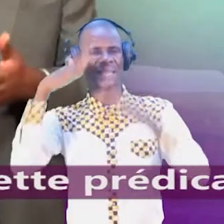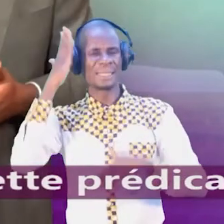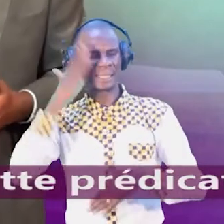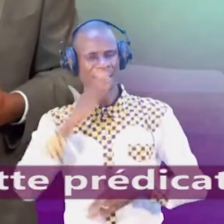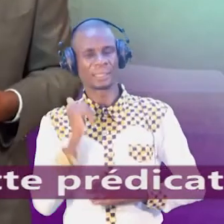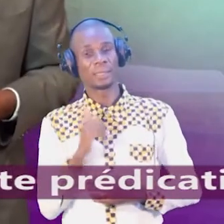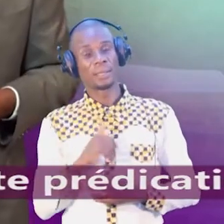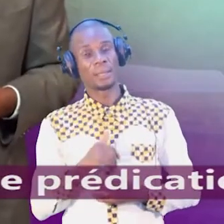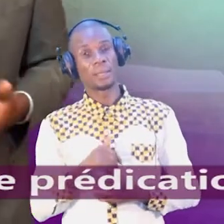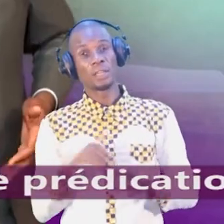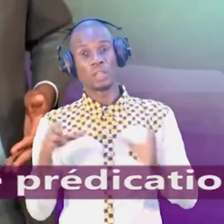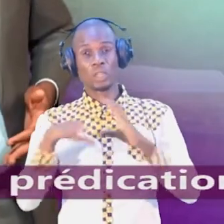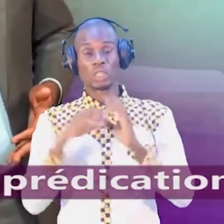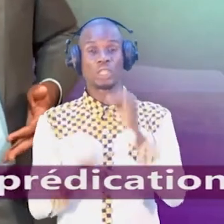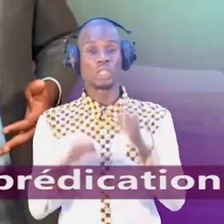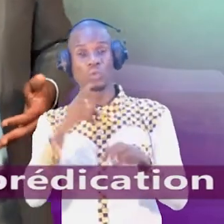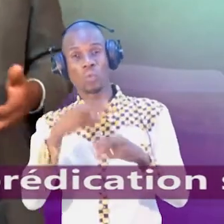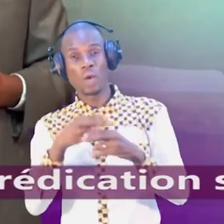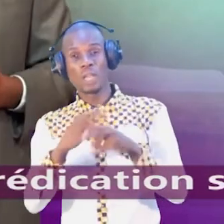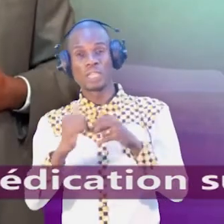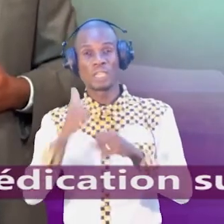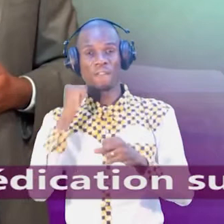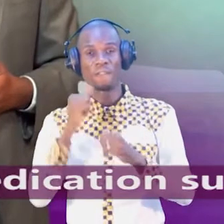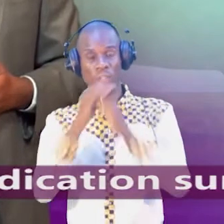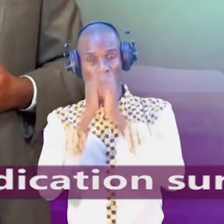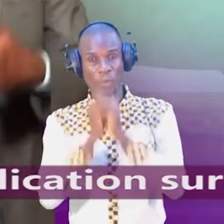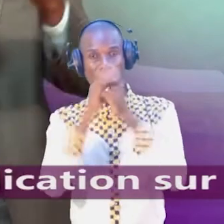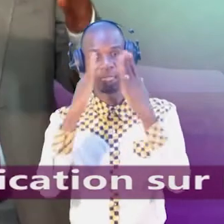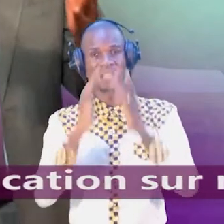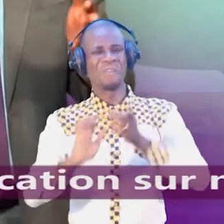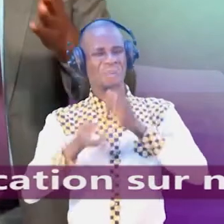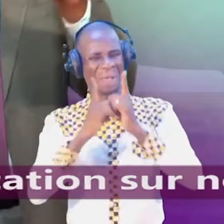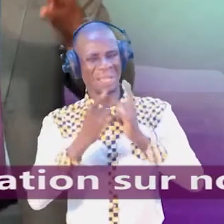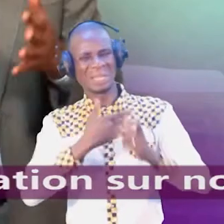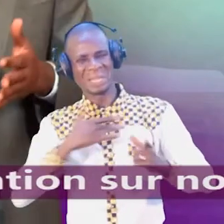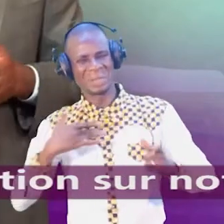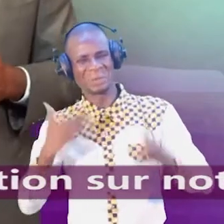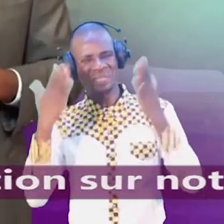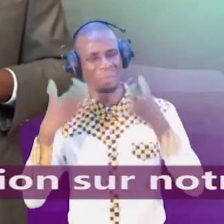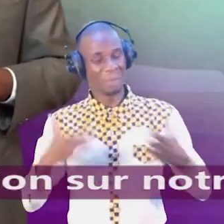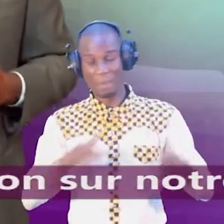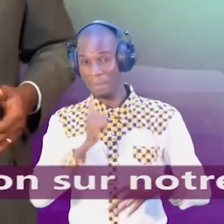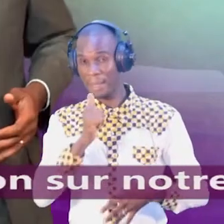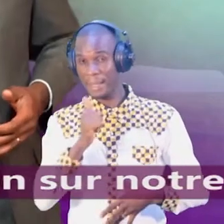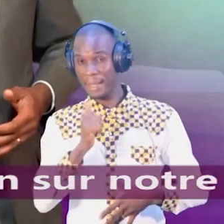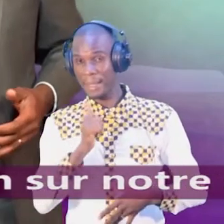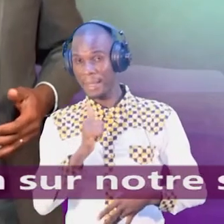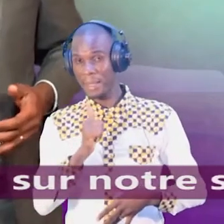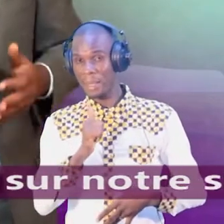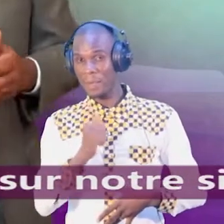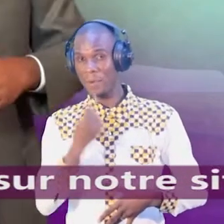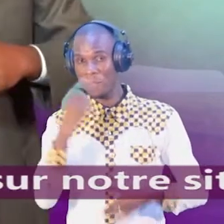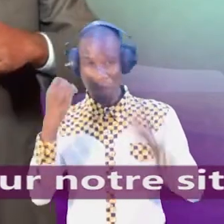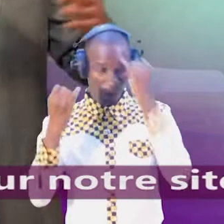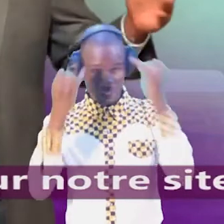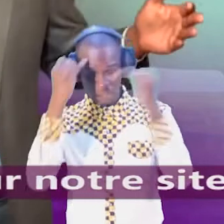sa pesa le kumo, il a coto sa femme batte comme les aliboule. Et c'est donc ce qui te yo qui s'y est sonné. Que d'employer son